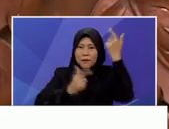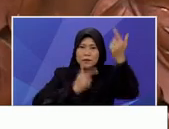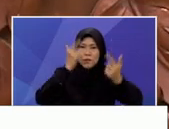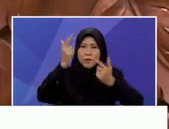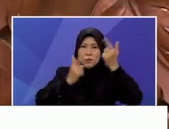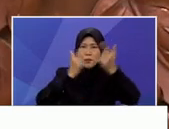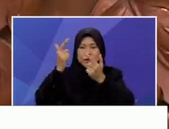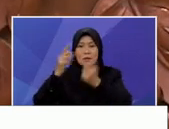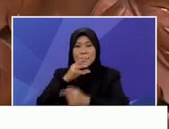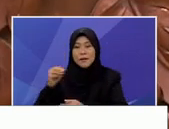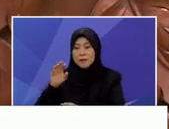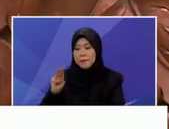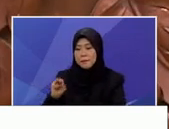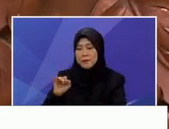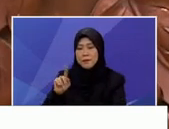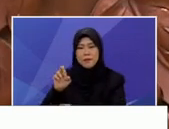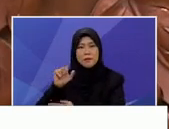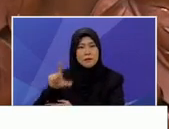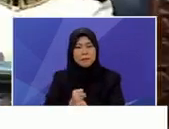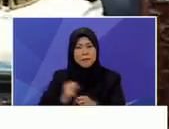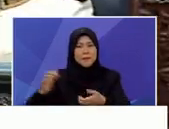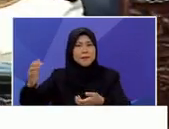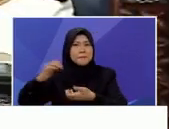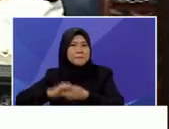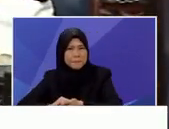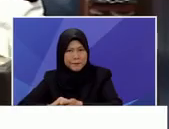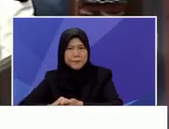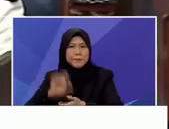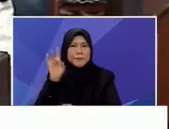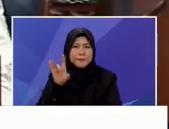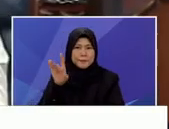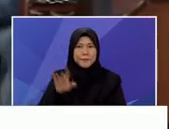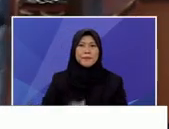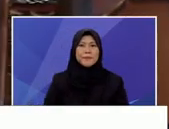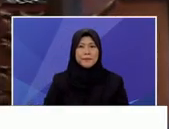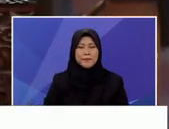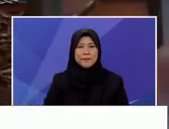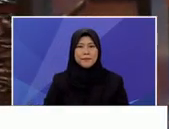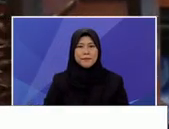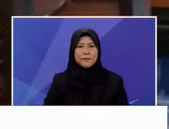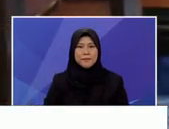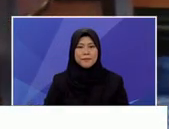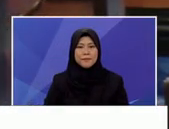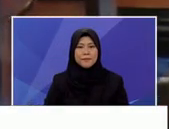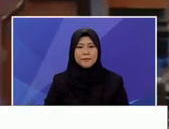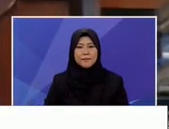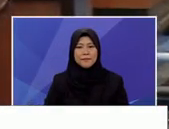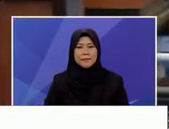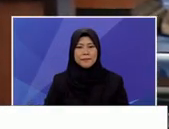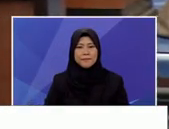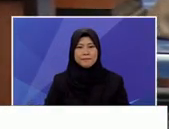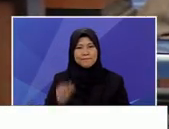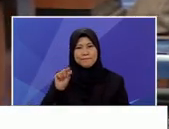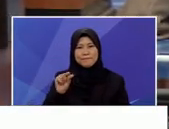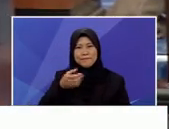Ustad Abdullah tidak berita agak kerajaan terus berusaha untuk menurunkan kizaki tanpa habis membalas setiap mencapai imrithi kelompok dengan